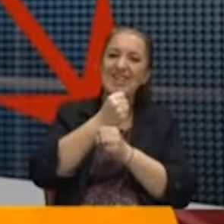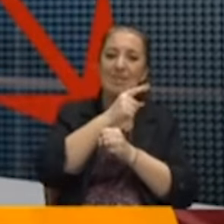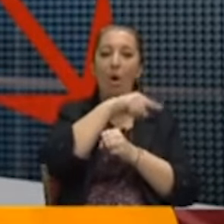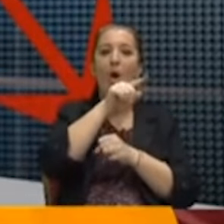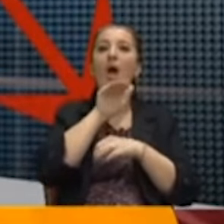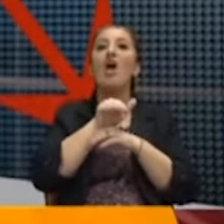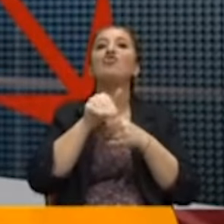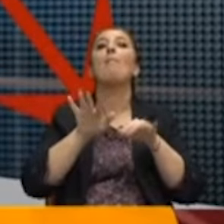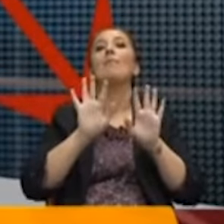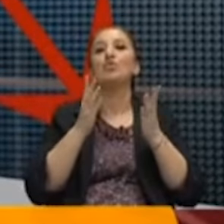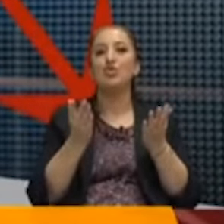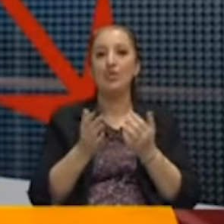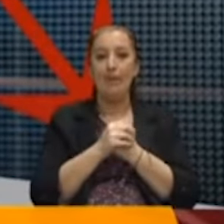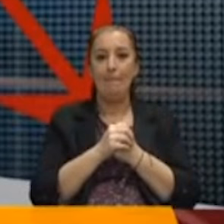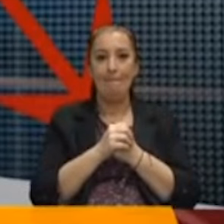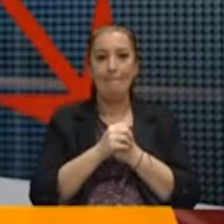yaşanmamıştır.